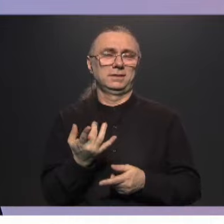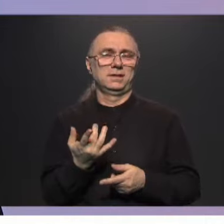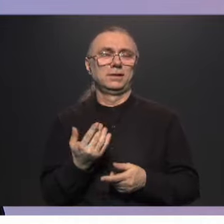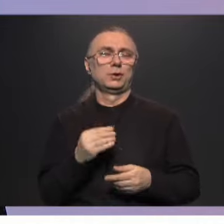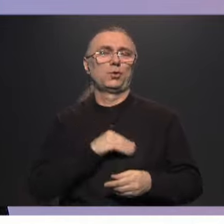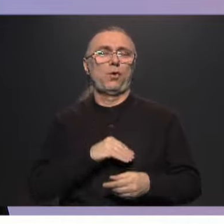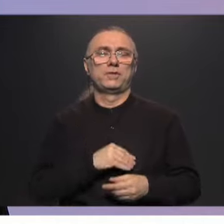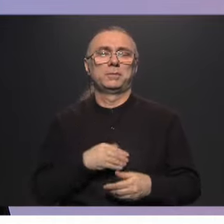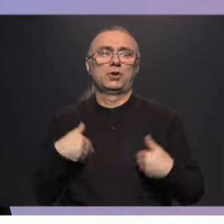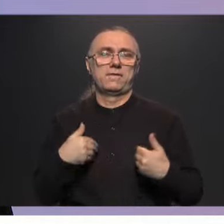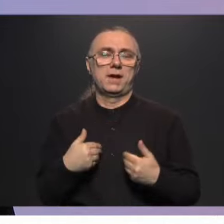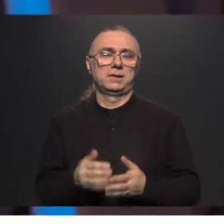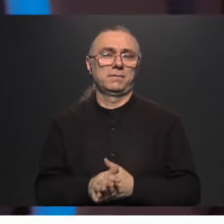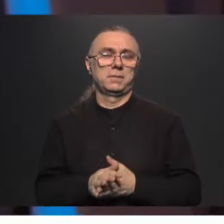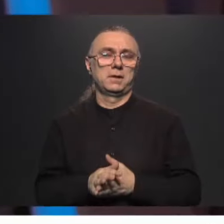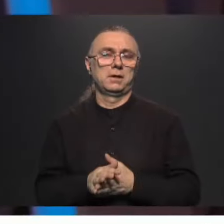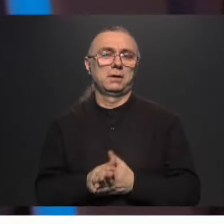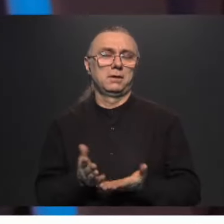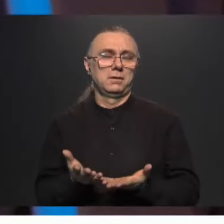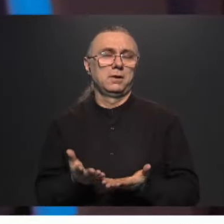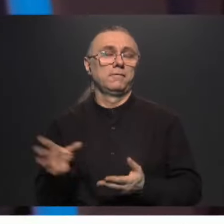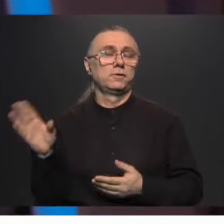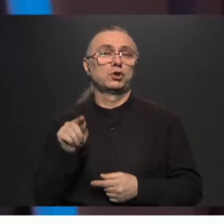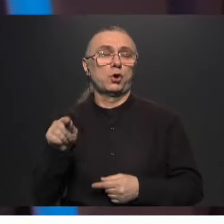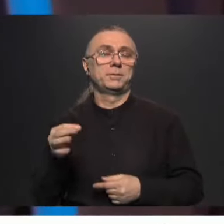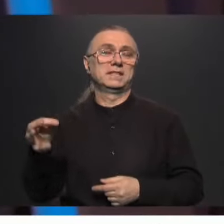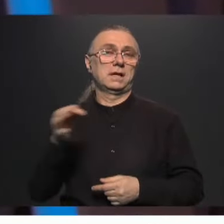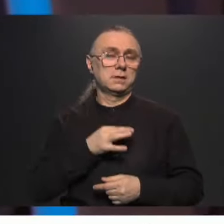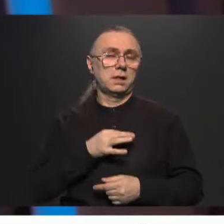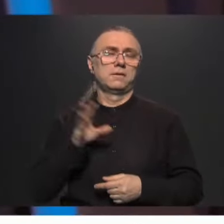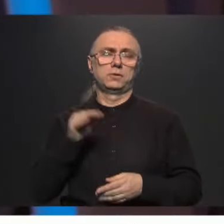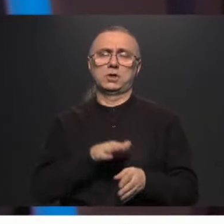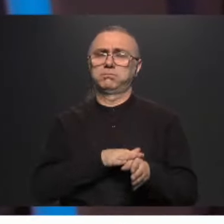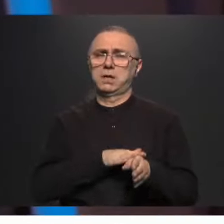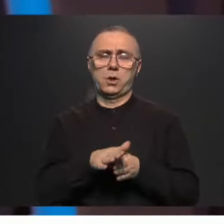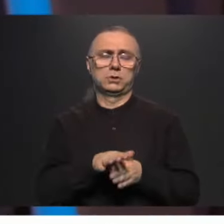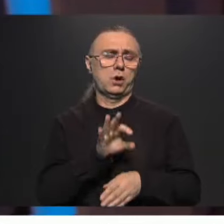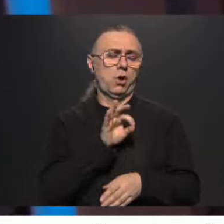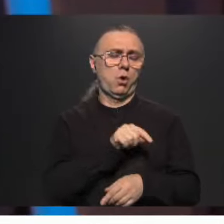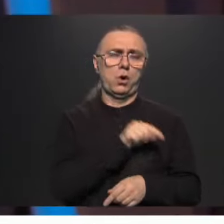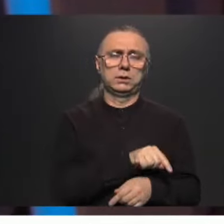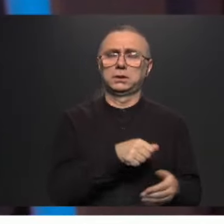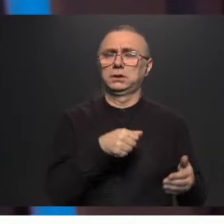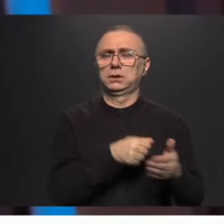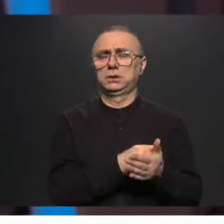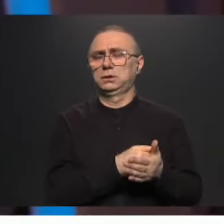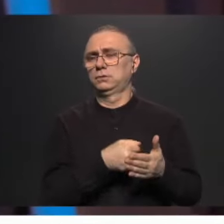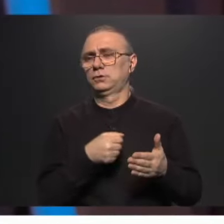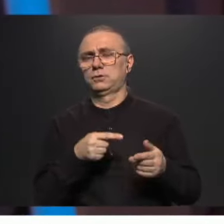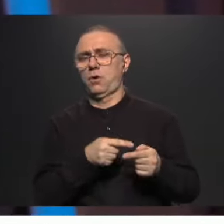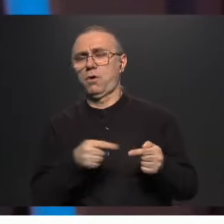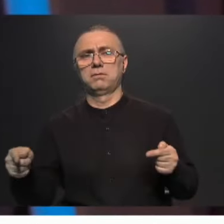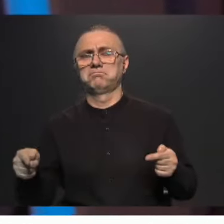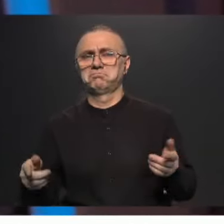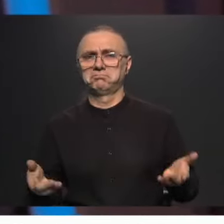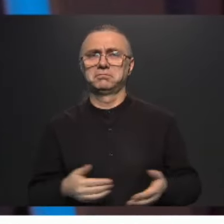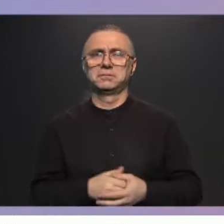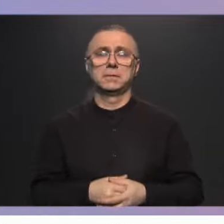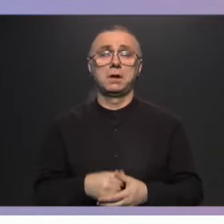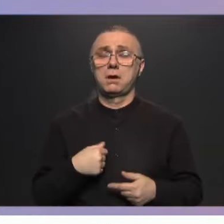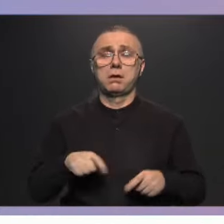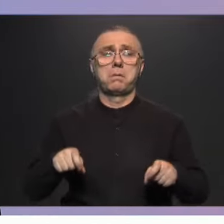и, единственное, и мне больше не потребовалось. Все, что он мне тогда сказал, все сбылось от и до на долгой дистанции. Вот. Но я не бегал по